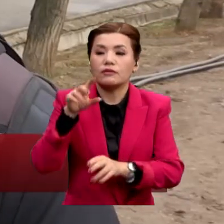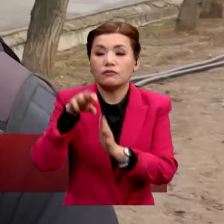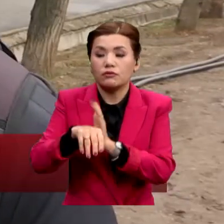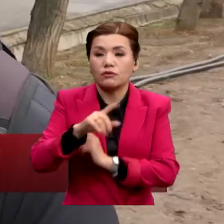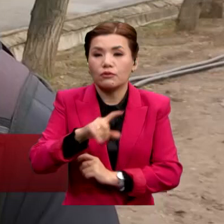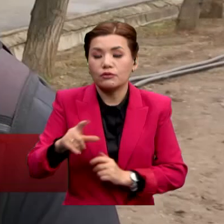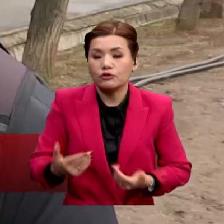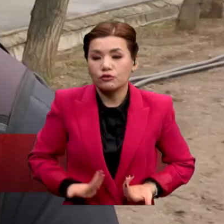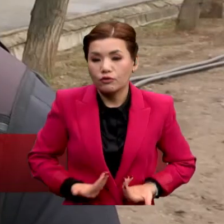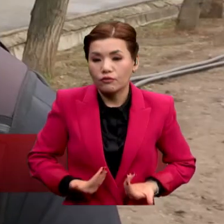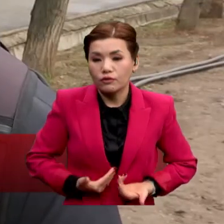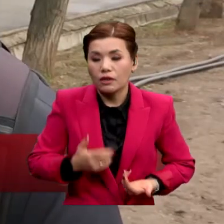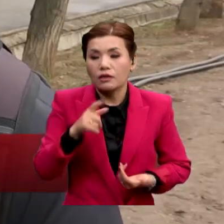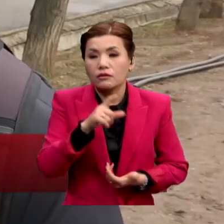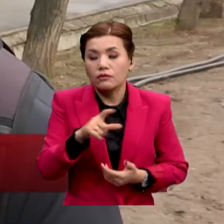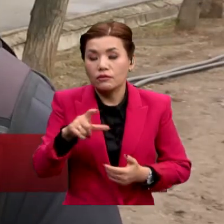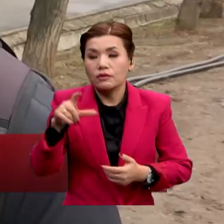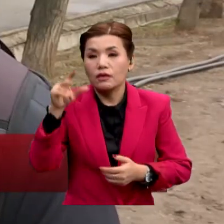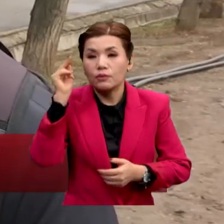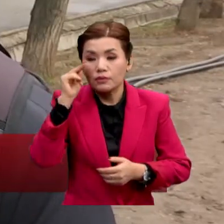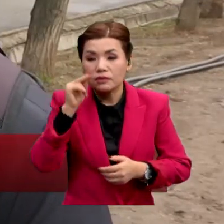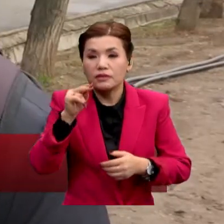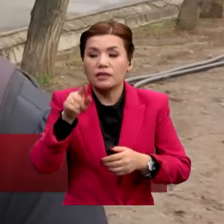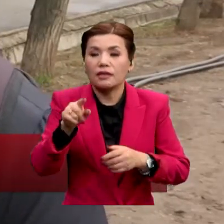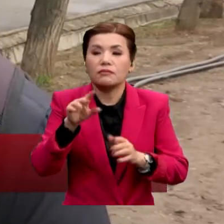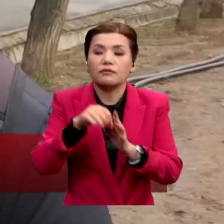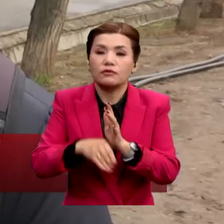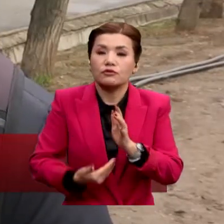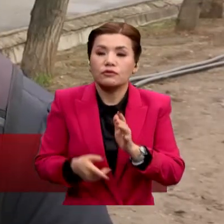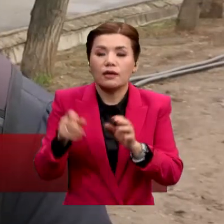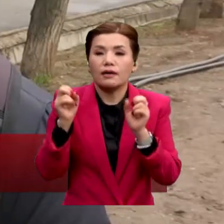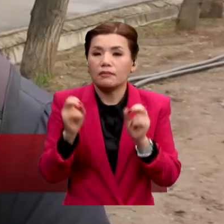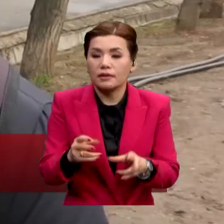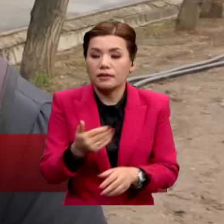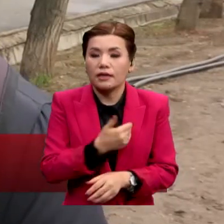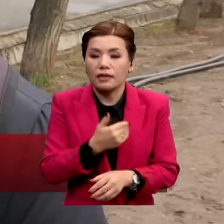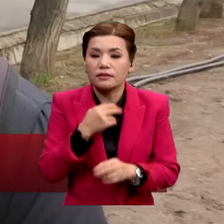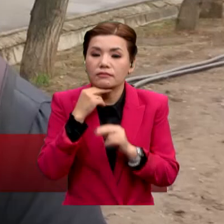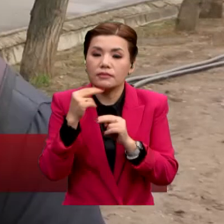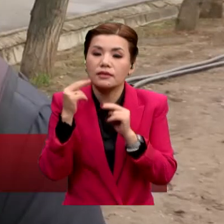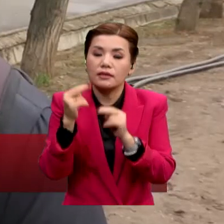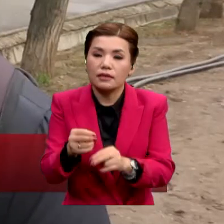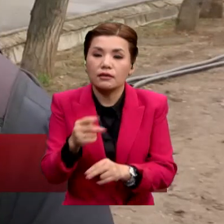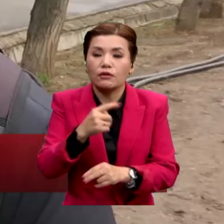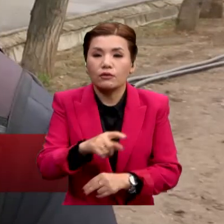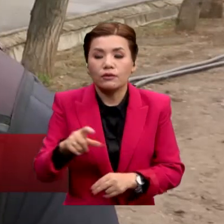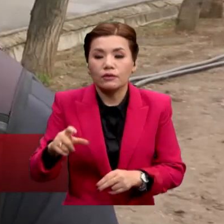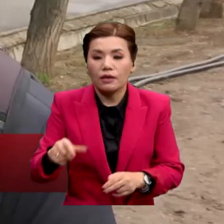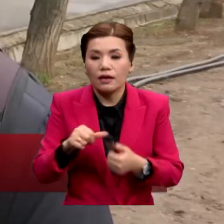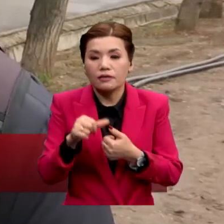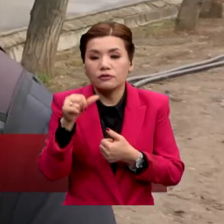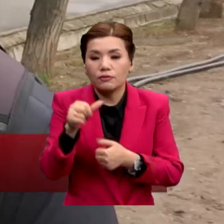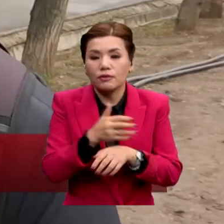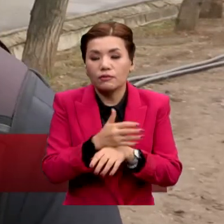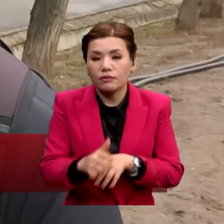Мы обеспокоены тем, что студенты живут в таком строении и здесь может быть опасно. И мы хотели обратить внимание общественности, особенно